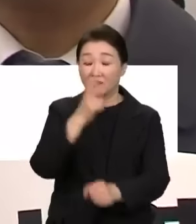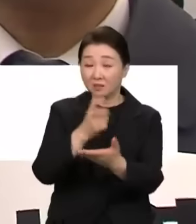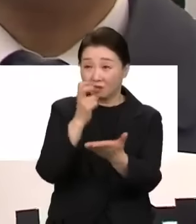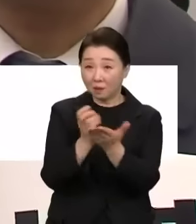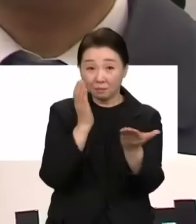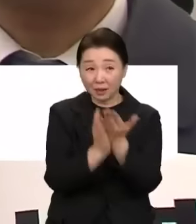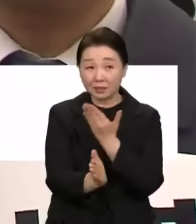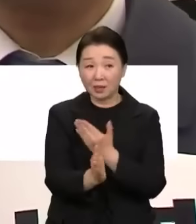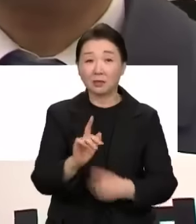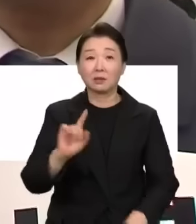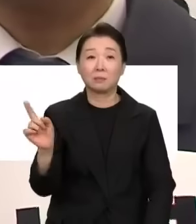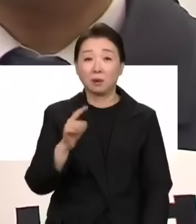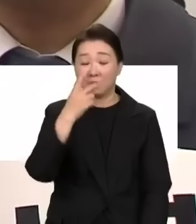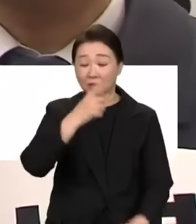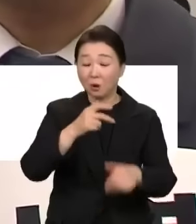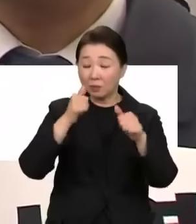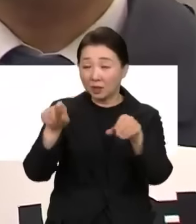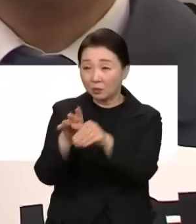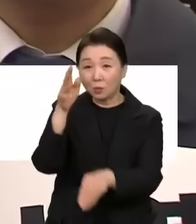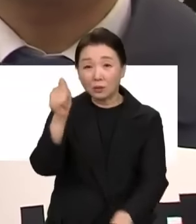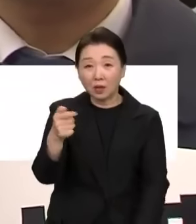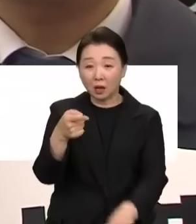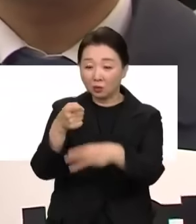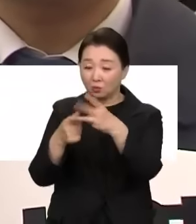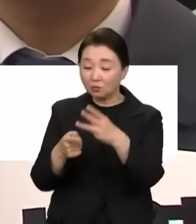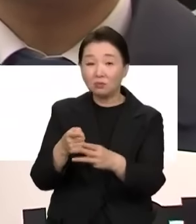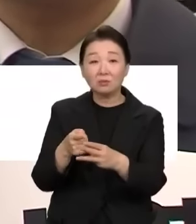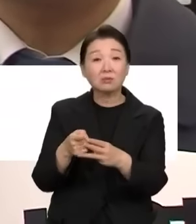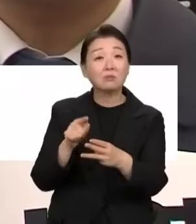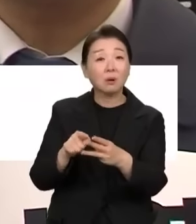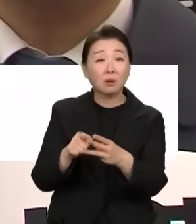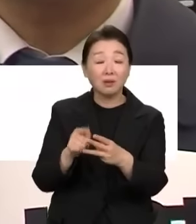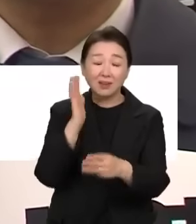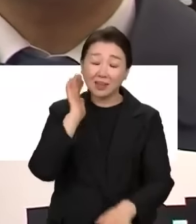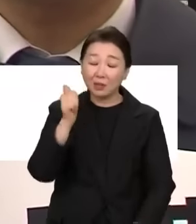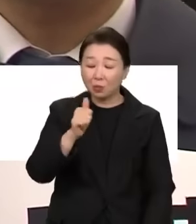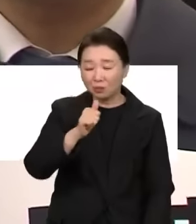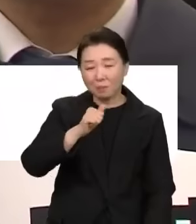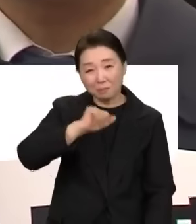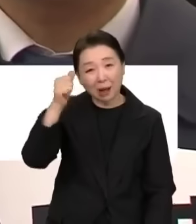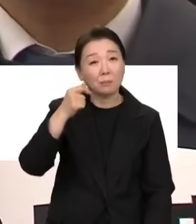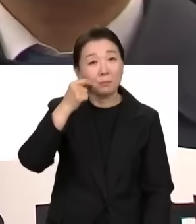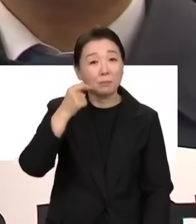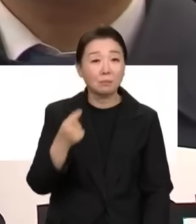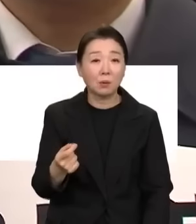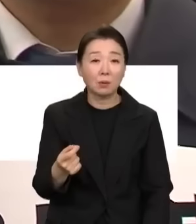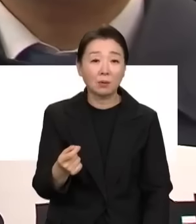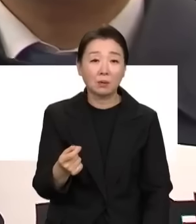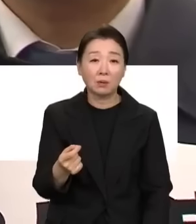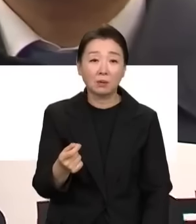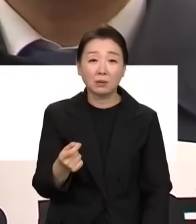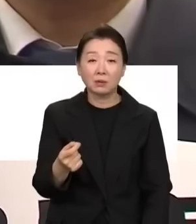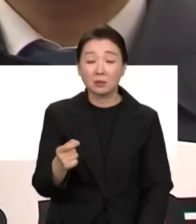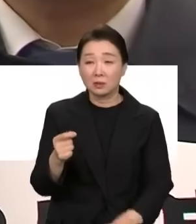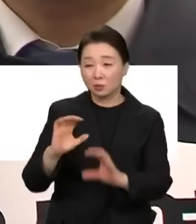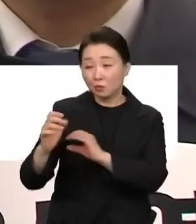위헌이라면 검찰총장 윤석열은 대통령이 되지도 못했을 것이고 이